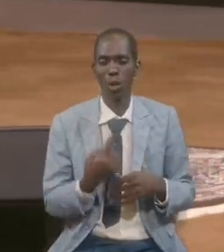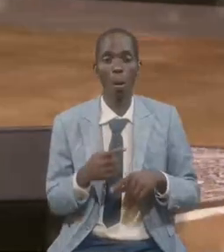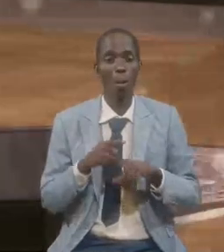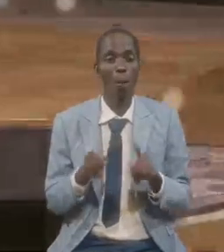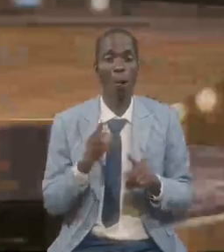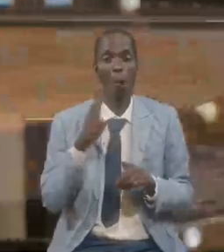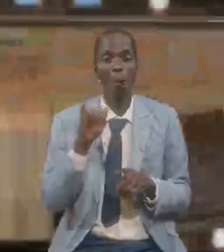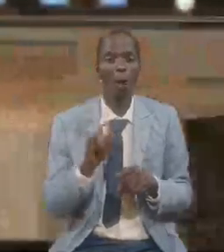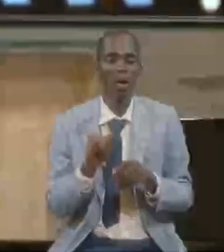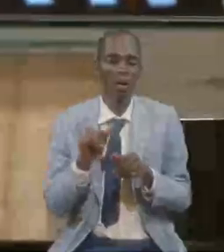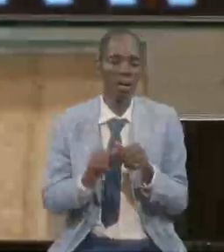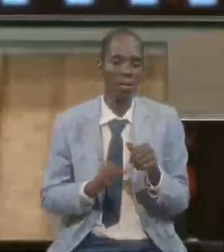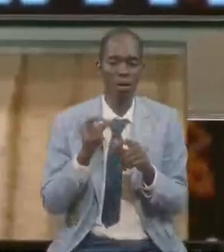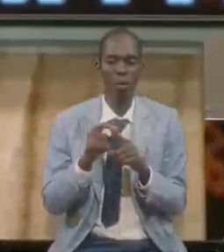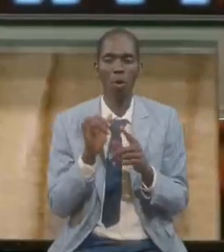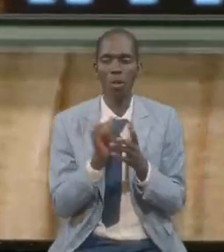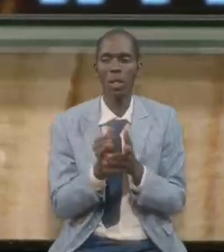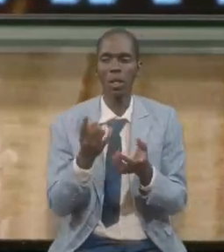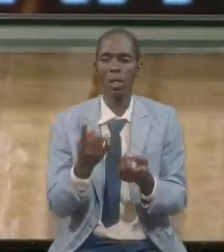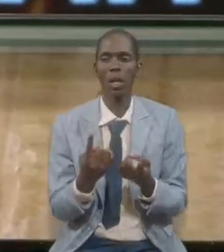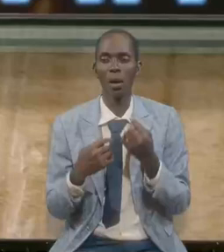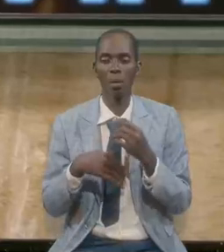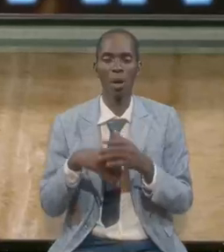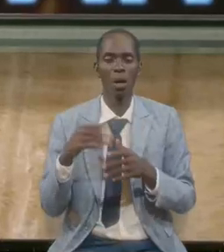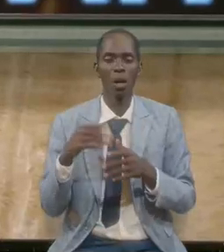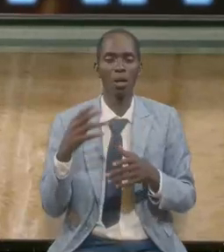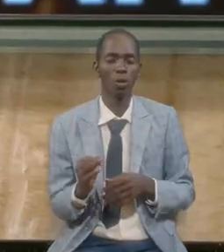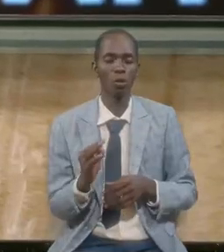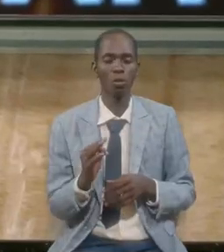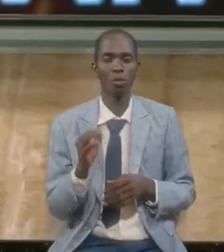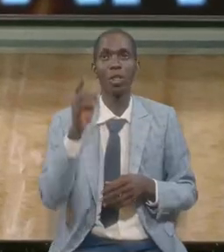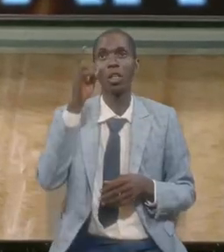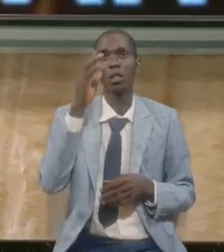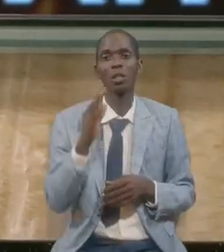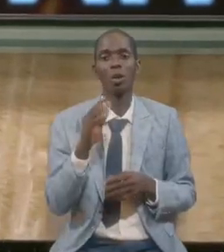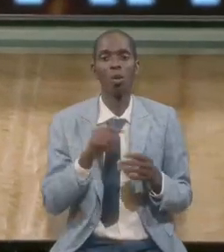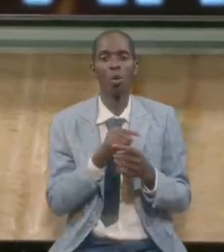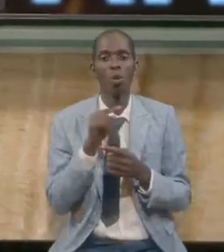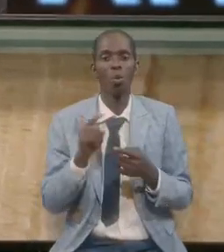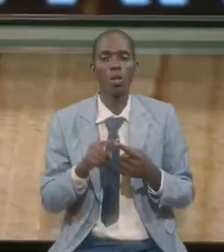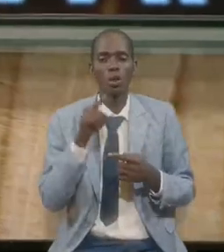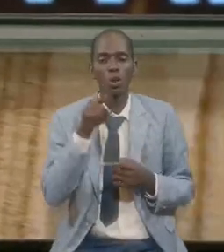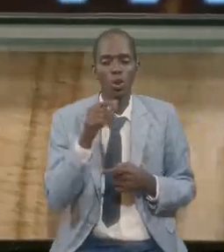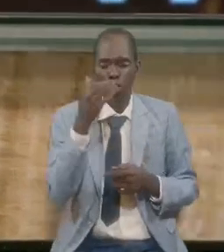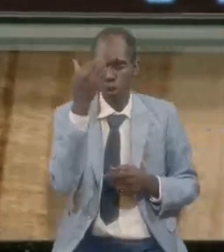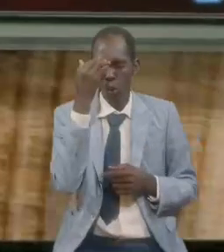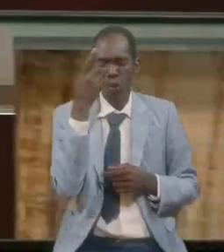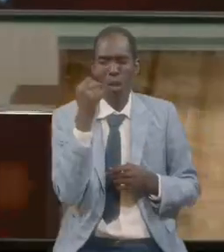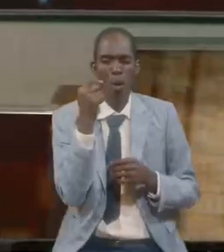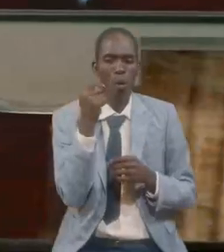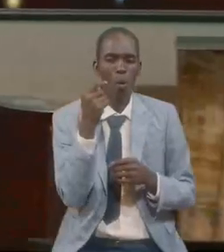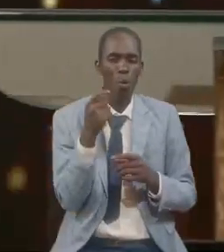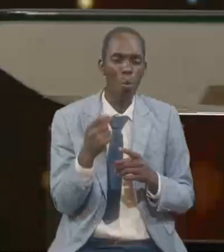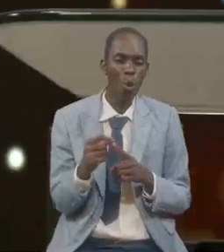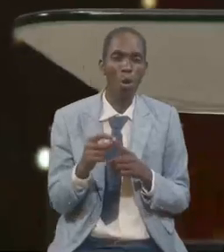sort de la bouche de Dieu. Lorsque vous connaissez la parole, vous